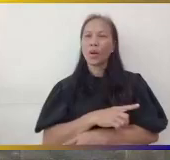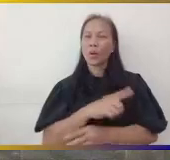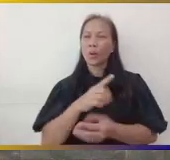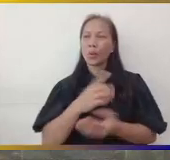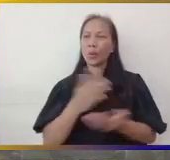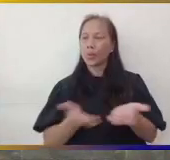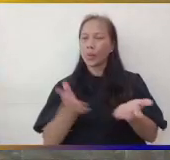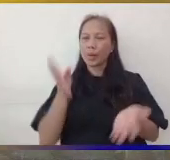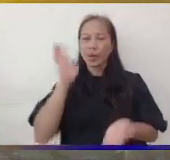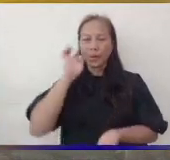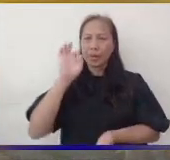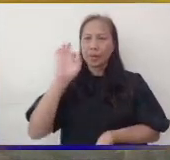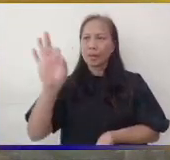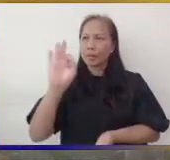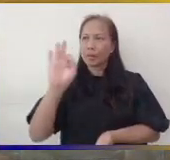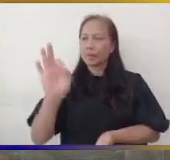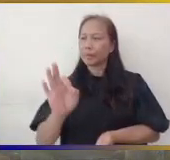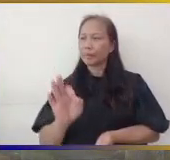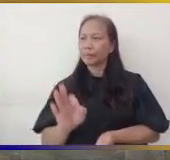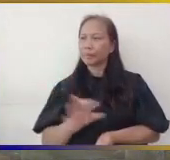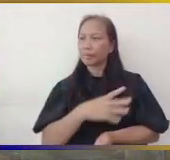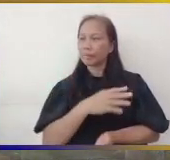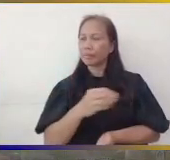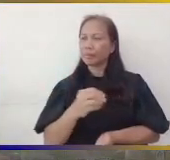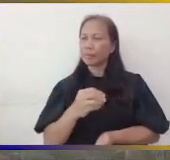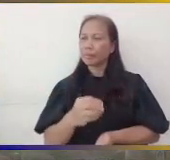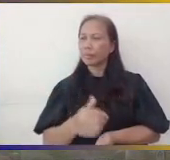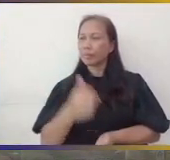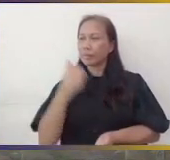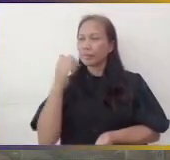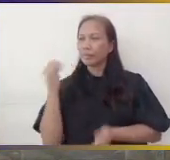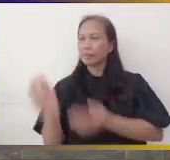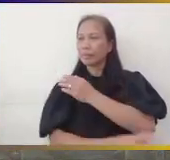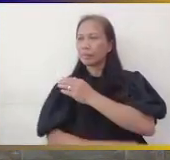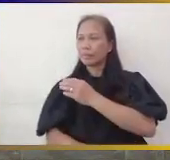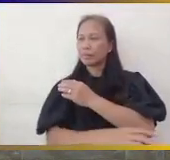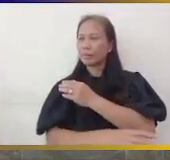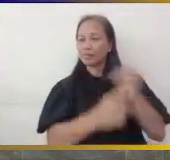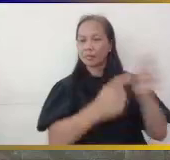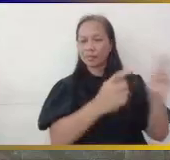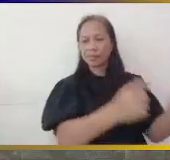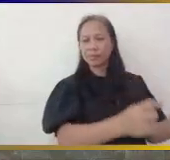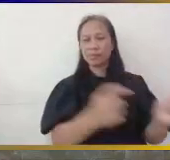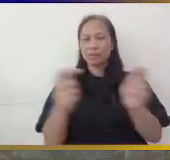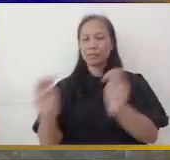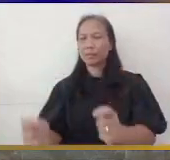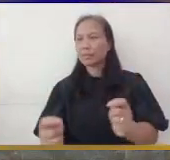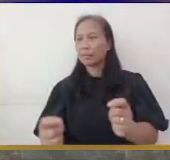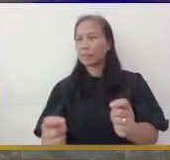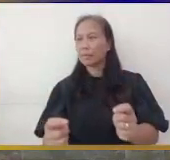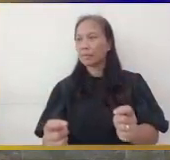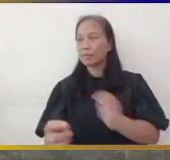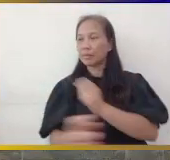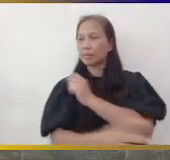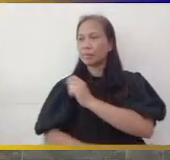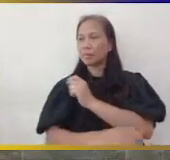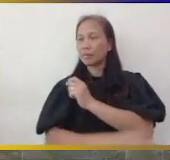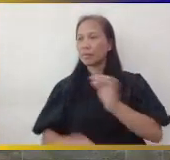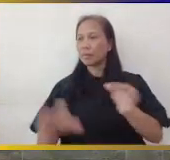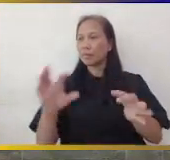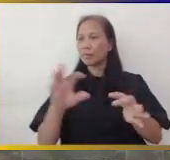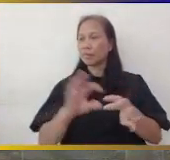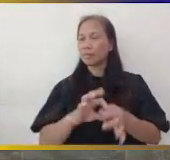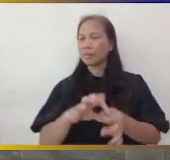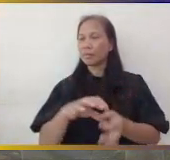were persecuted napunta sila sa lugar o sa bansa ng bohemia na kung saan doon nila na influ